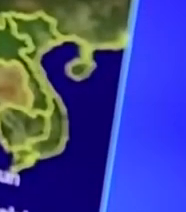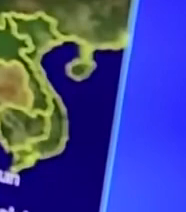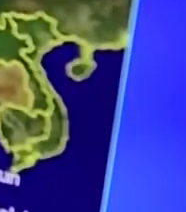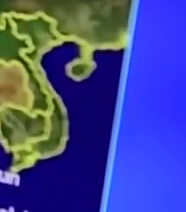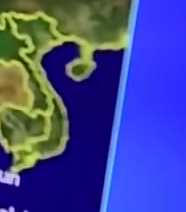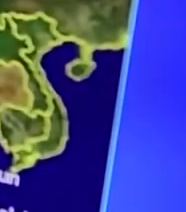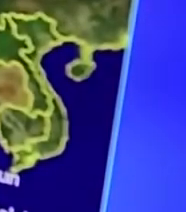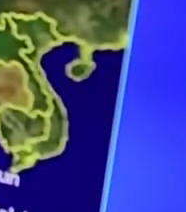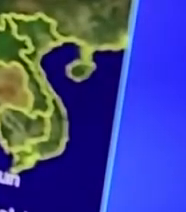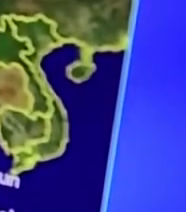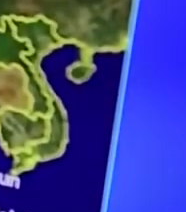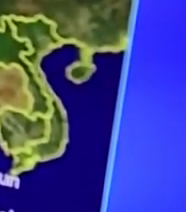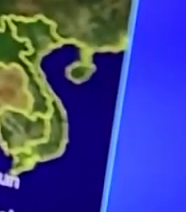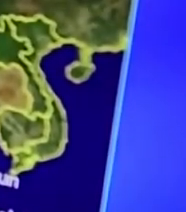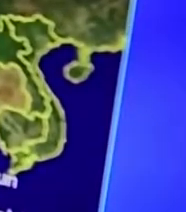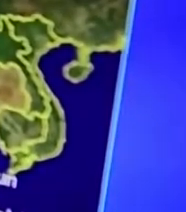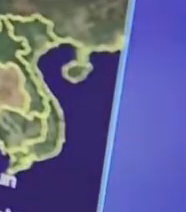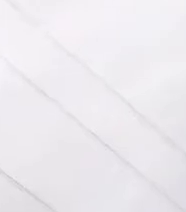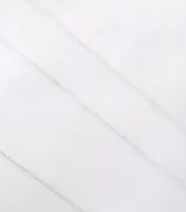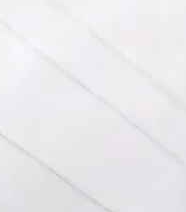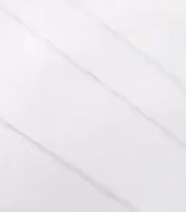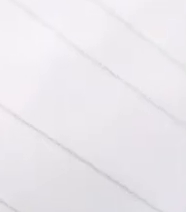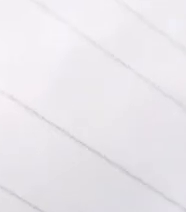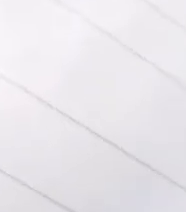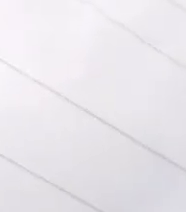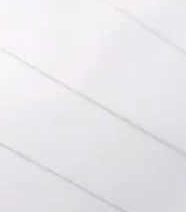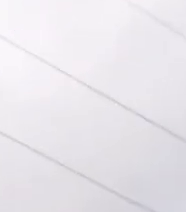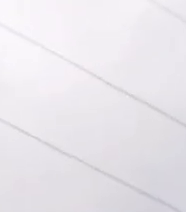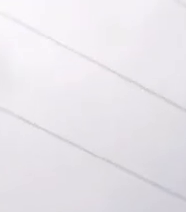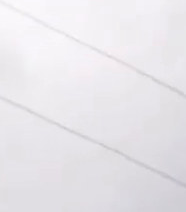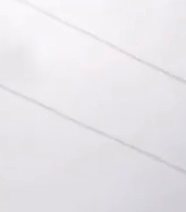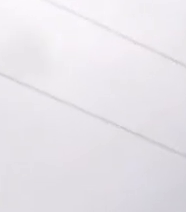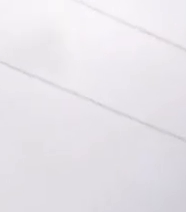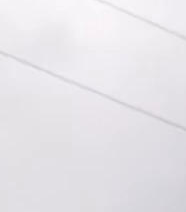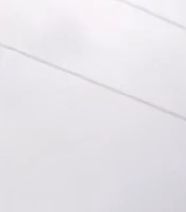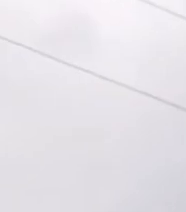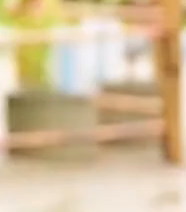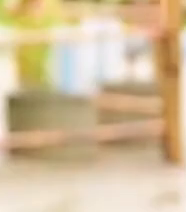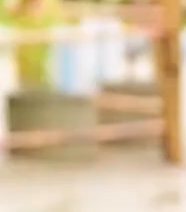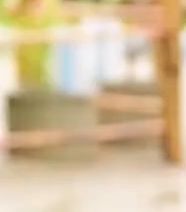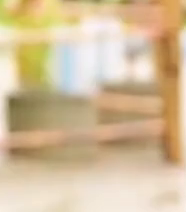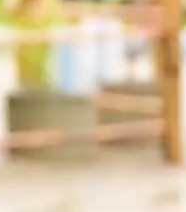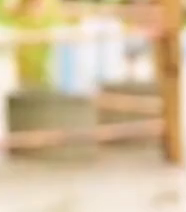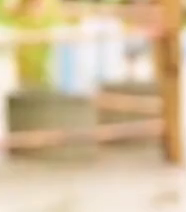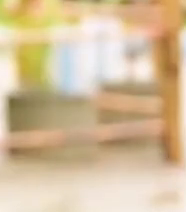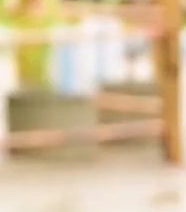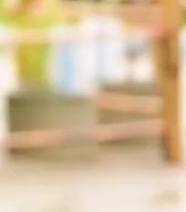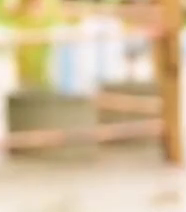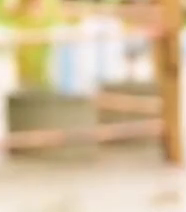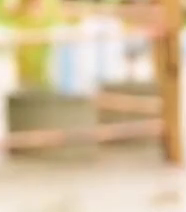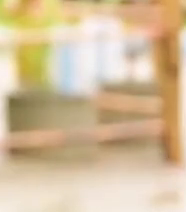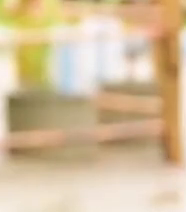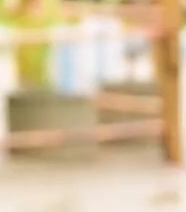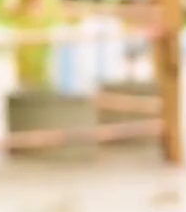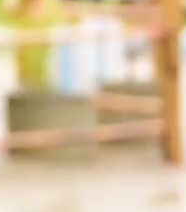วนที่เกี่ยวข้องให้ความสำคัญในการพัฒนาโครงสร้างพื้นฐานโทรคมนาคมของประเทศเพื่อให้คนไทยได้ใช้เทคโนโลยีอินเทอร์เน็ต